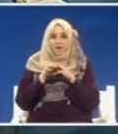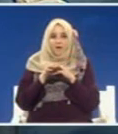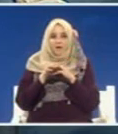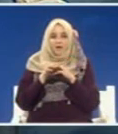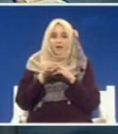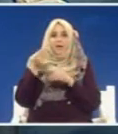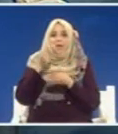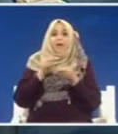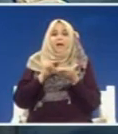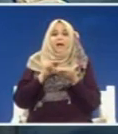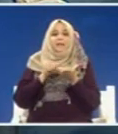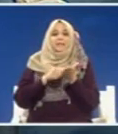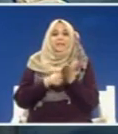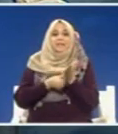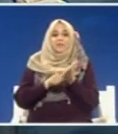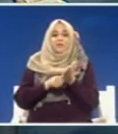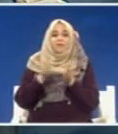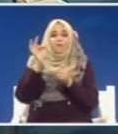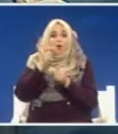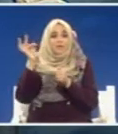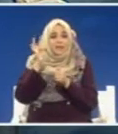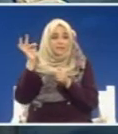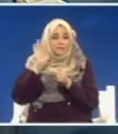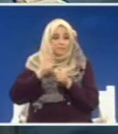أنا كي جيت من فرنسا